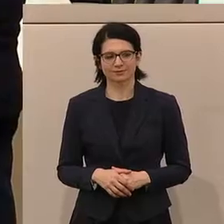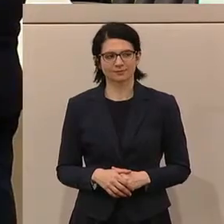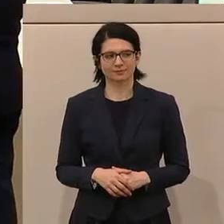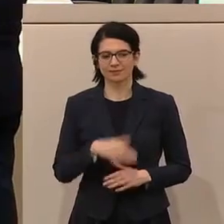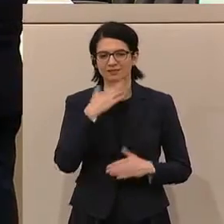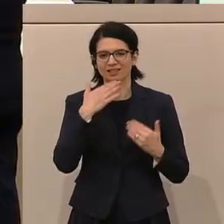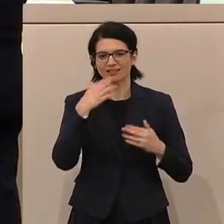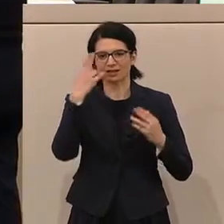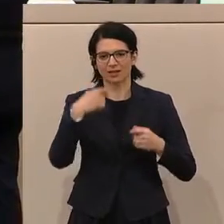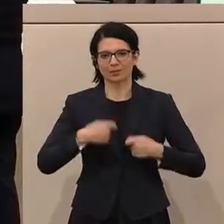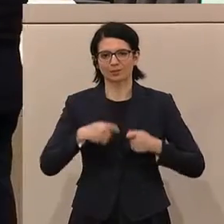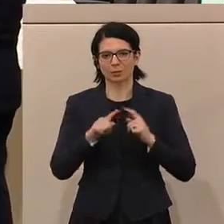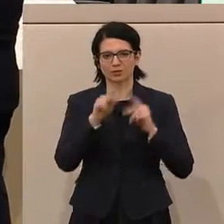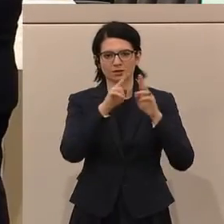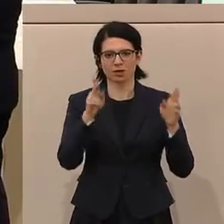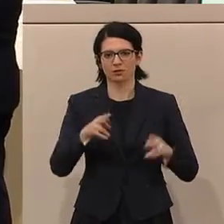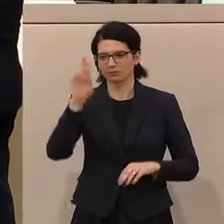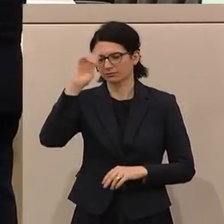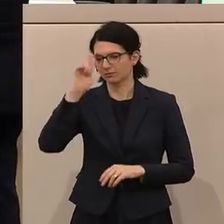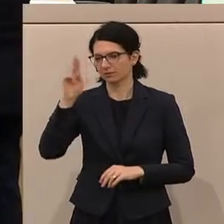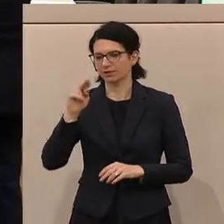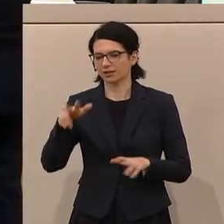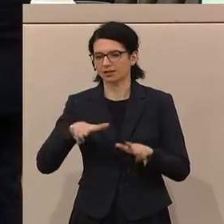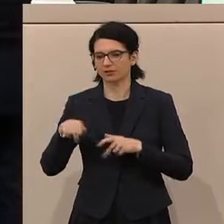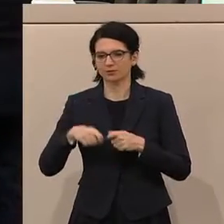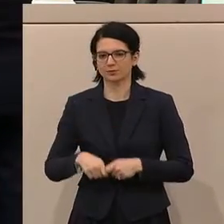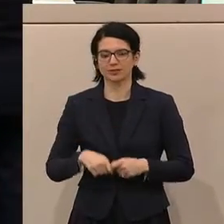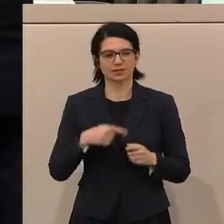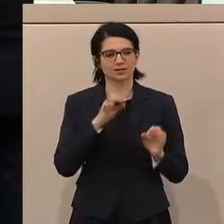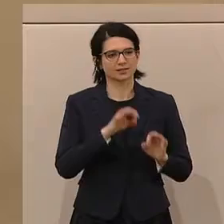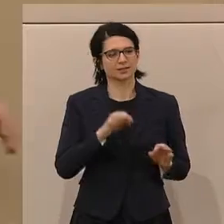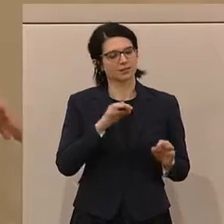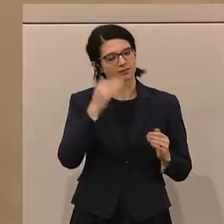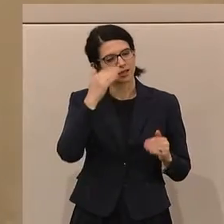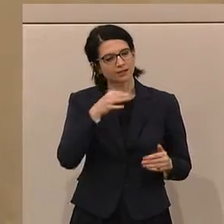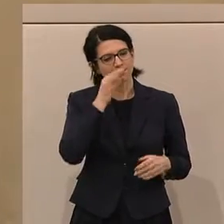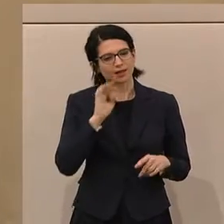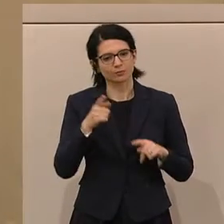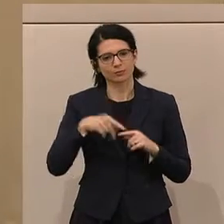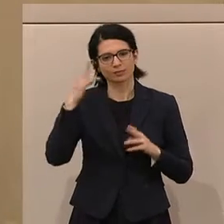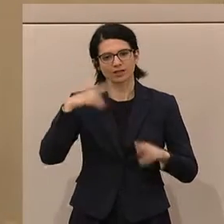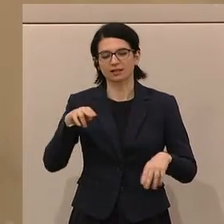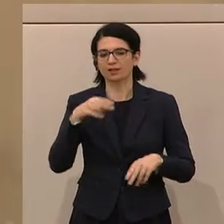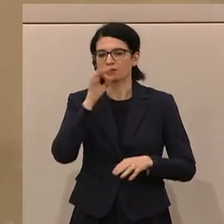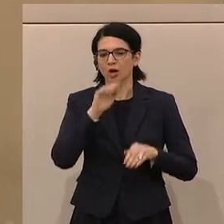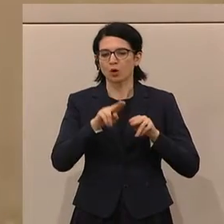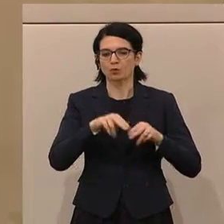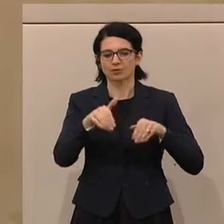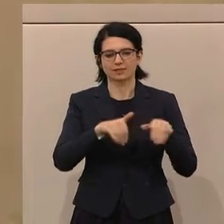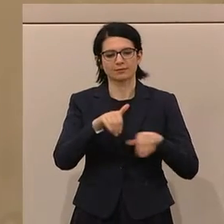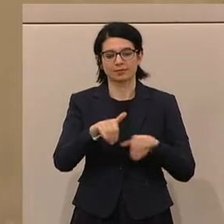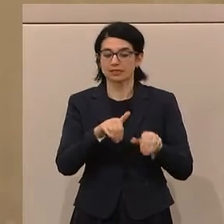Ja, vielen Dank, Herr Präsident, Hohes Haus, geschätzte Regierungsmitglieder, meine sehr geehrten Damen und Herren. Frau Bundesministerin, bei aller